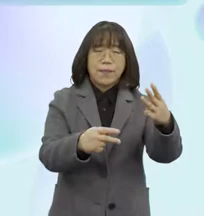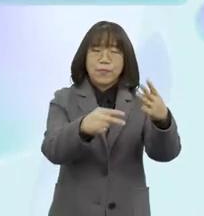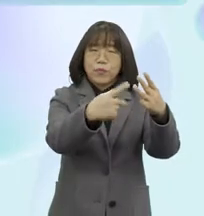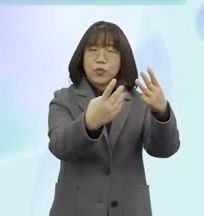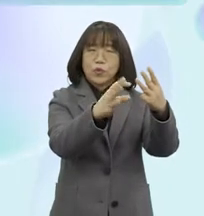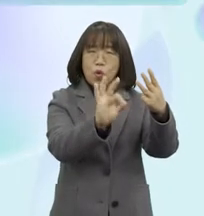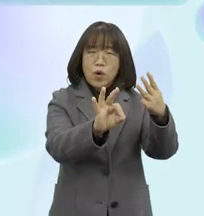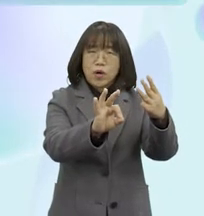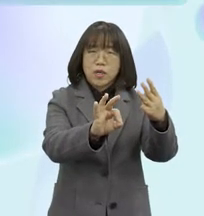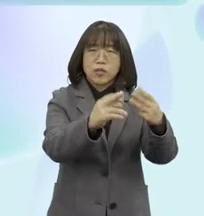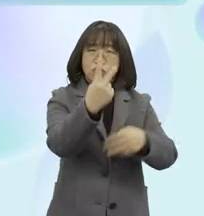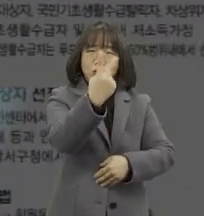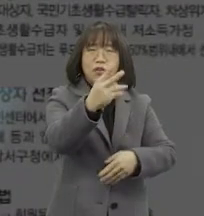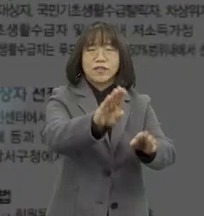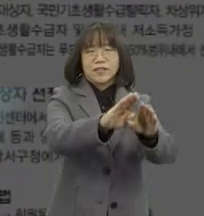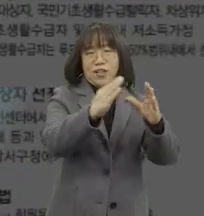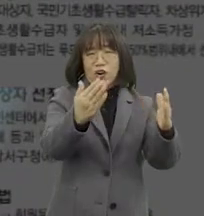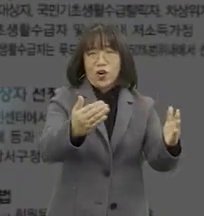엽니다